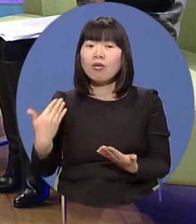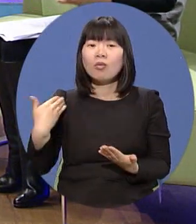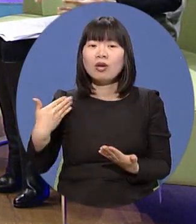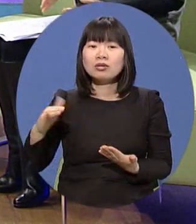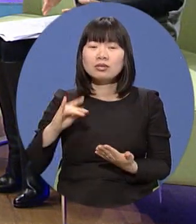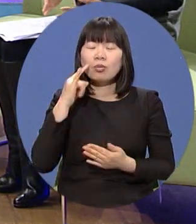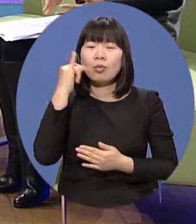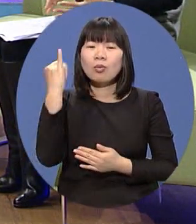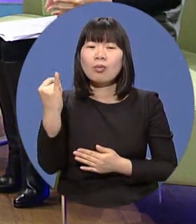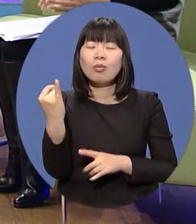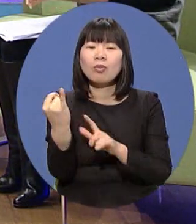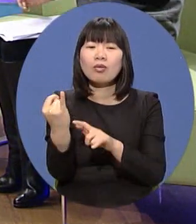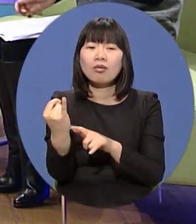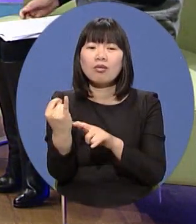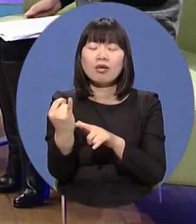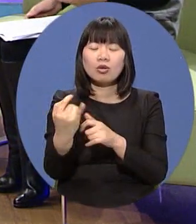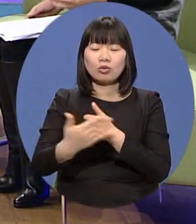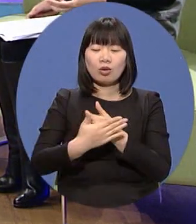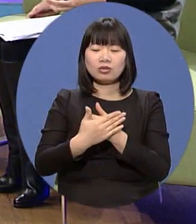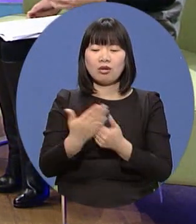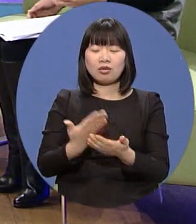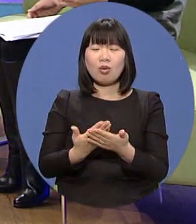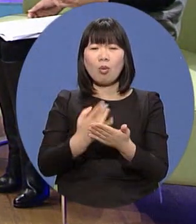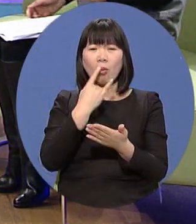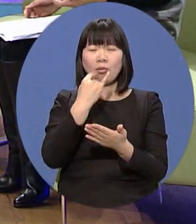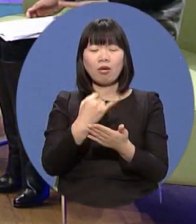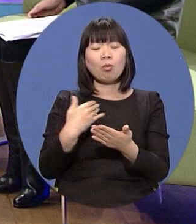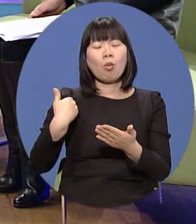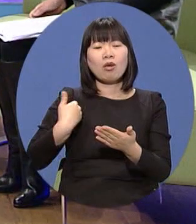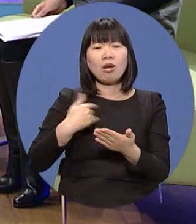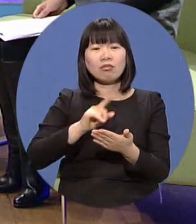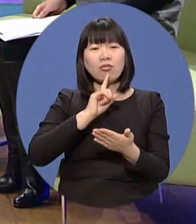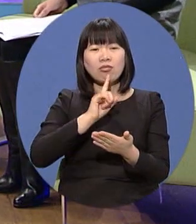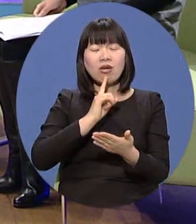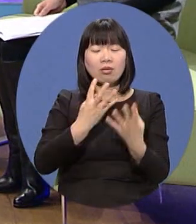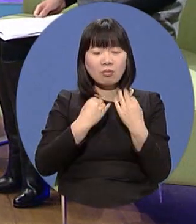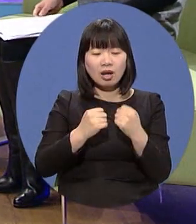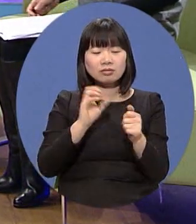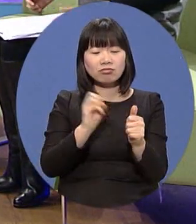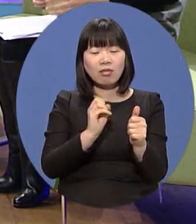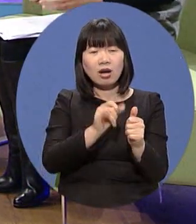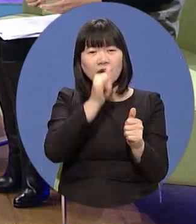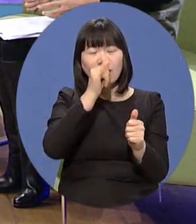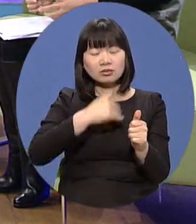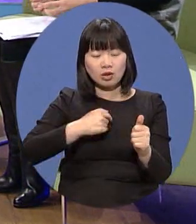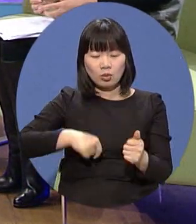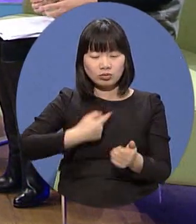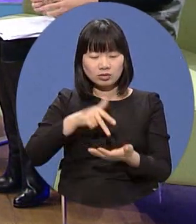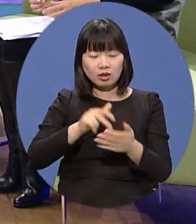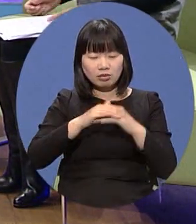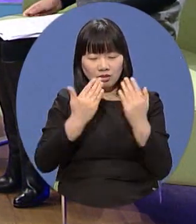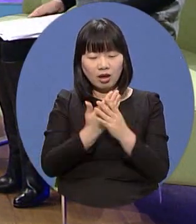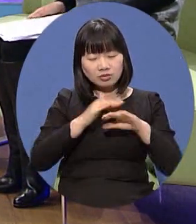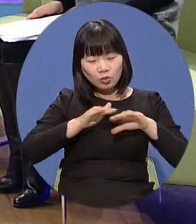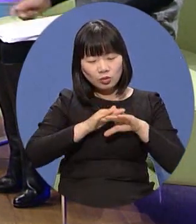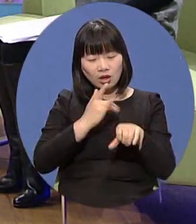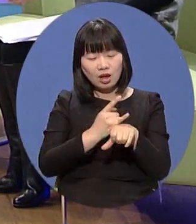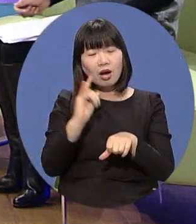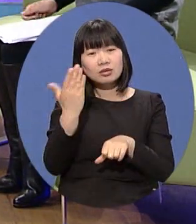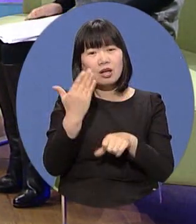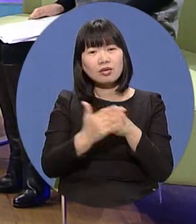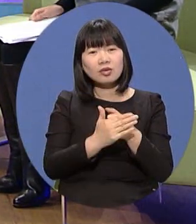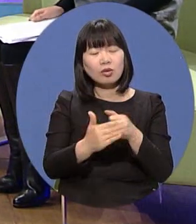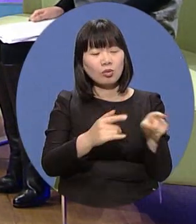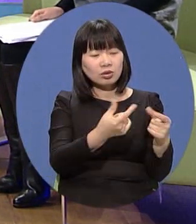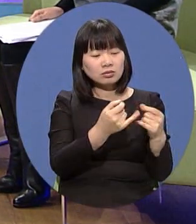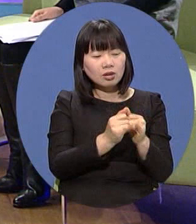근데 엄마한테는 도와달라고 하면 엄마 몰라 이렇게 이런 얘기 많이 하시고 나 혼자 다 처리해야 되고 왜 저런